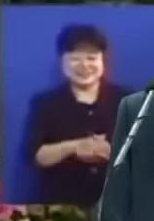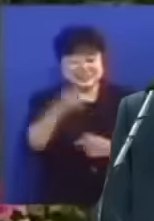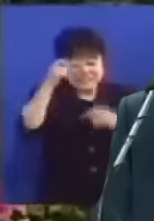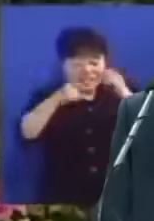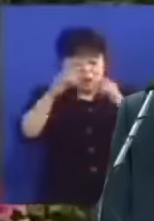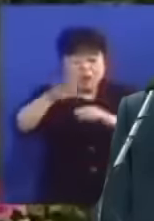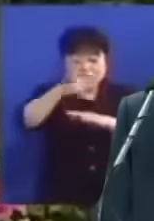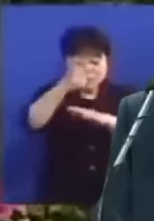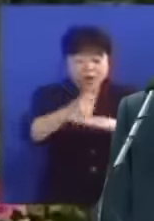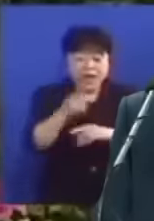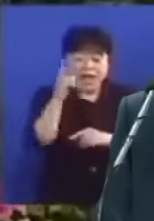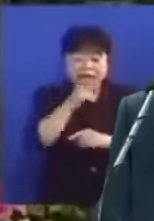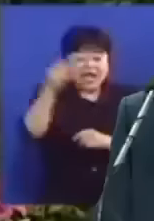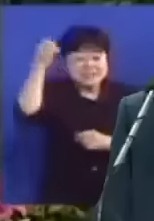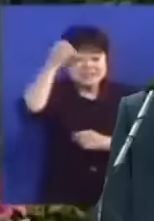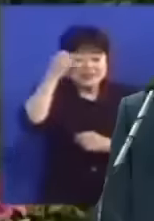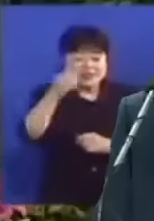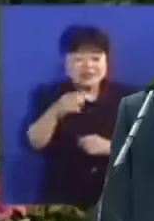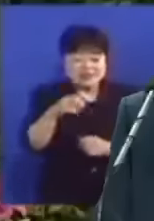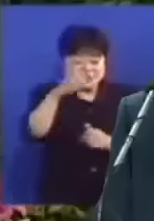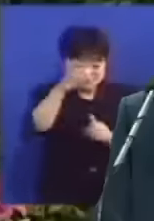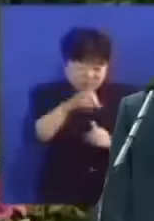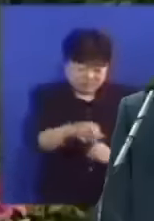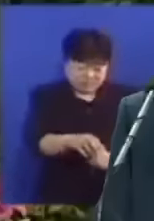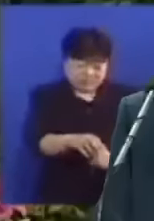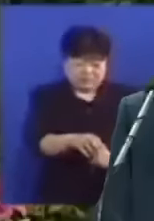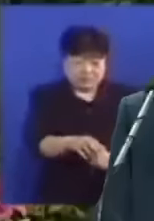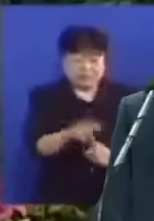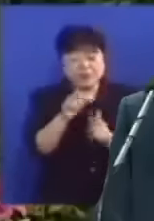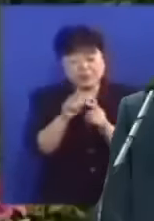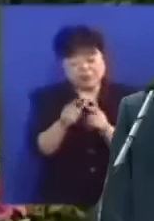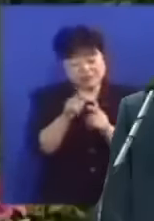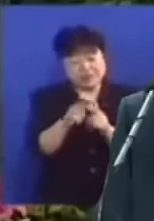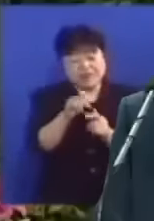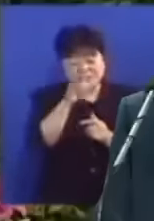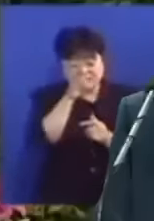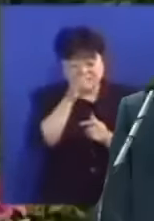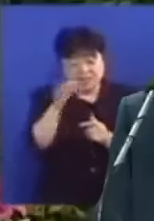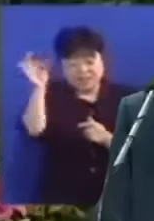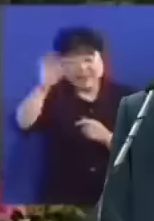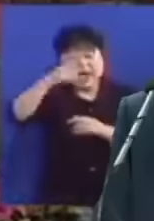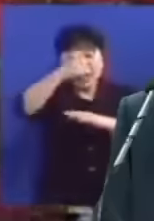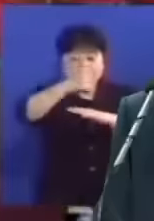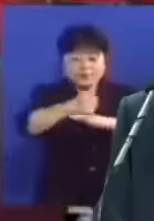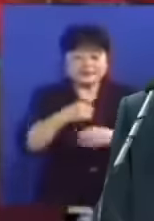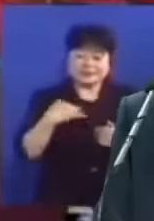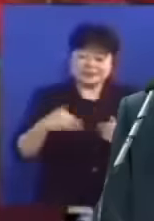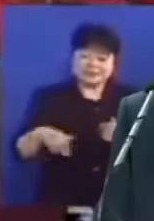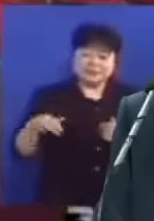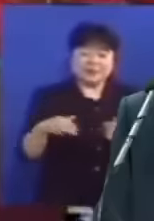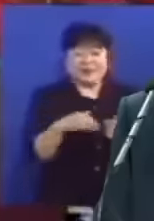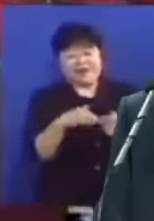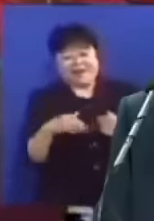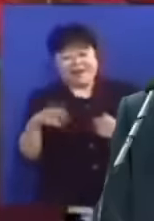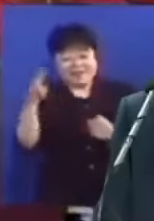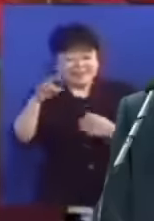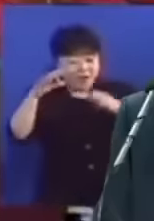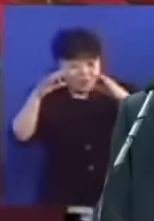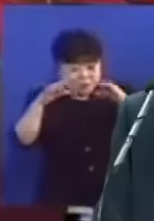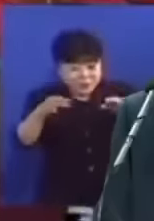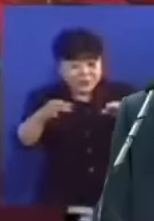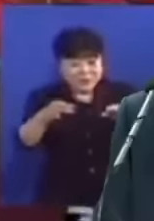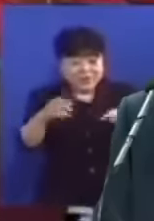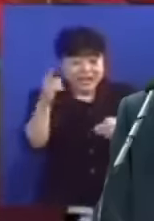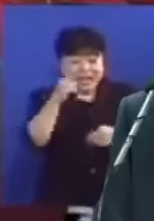사울왕은 악령이 덮쳐서 늘 번뇌를 했지만 다윗이 수금을 타고 노래를 불러주므로